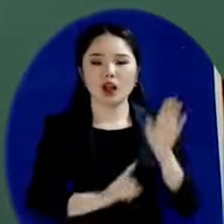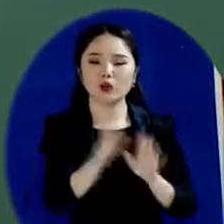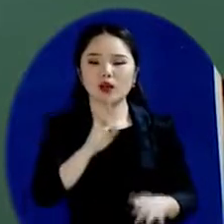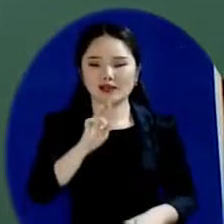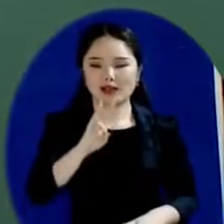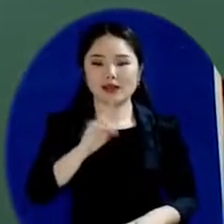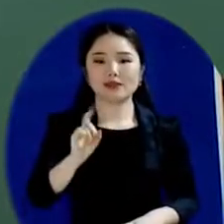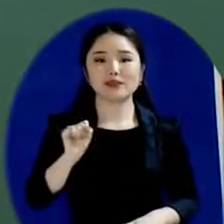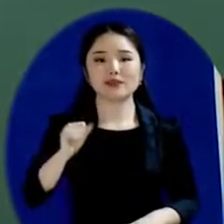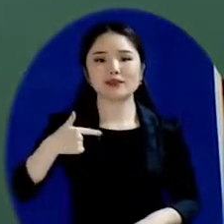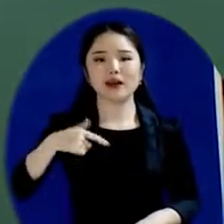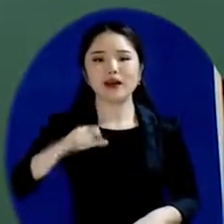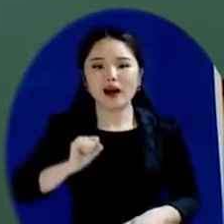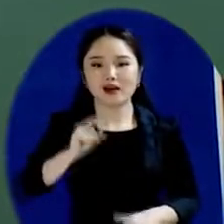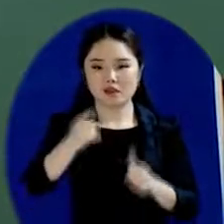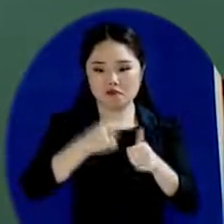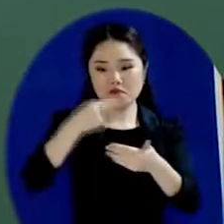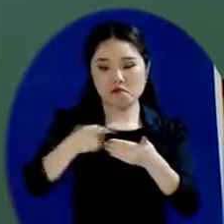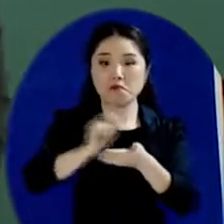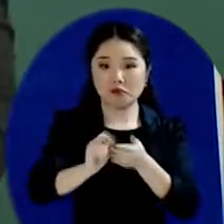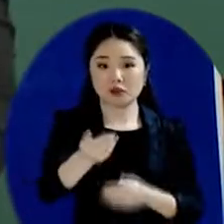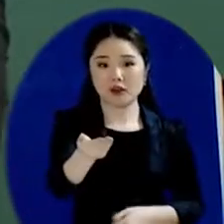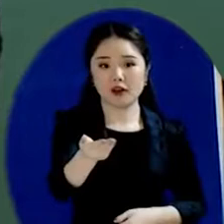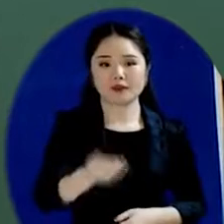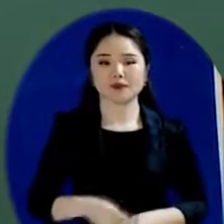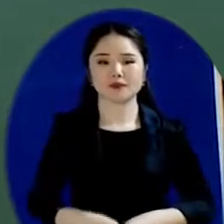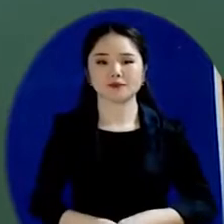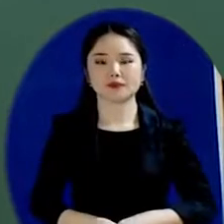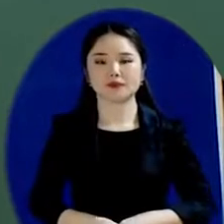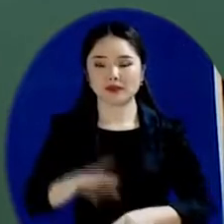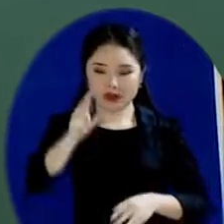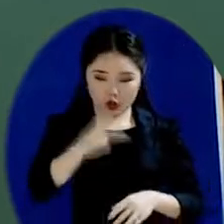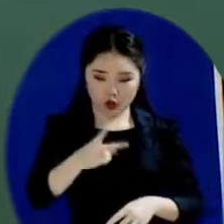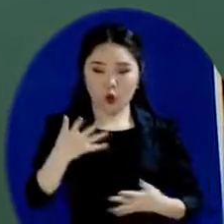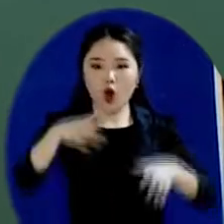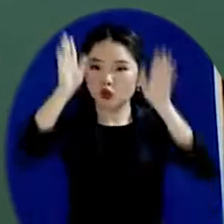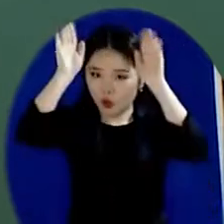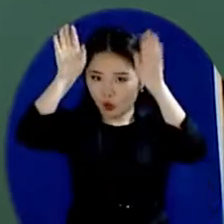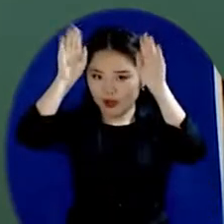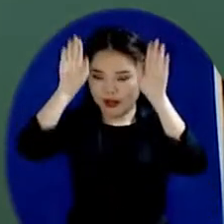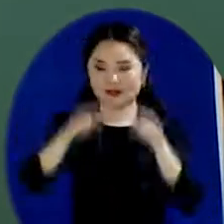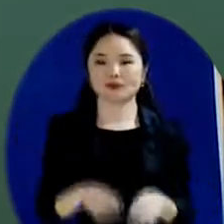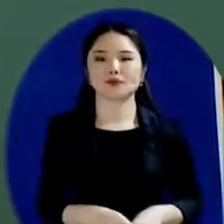бичгэнэ шүү. Дэвтэртээ. Янзаг. Дараа нь туулай.